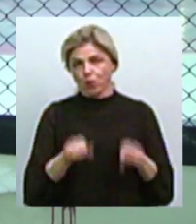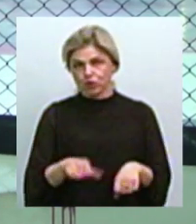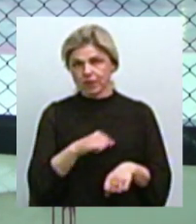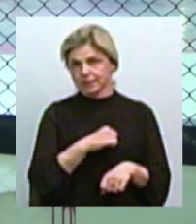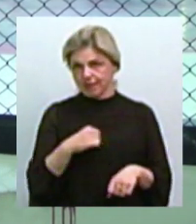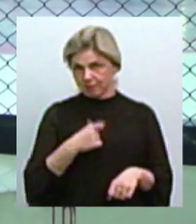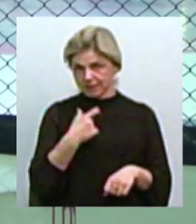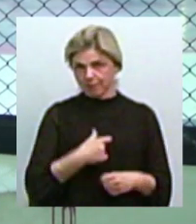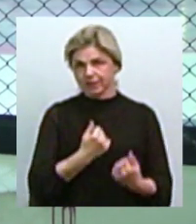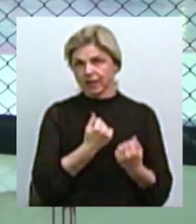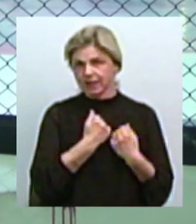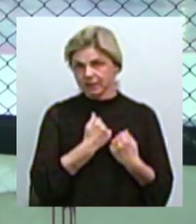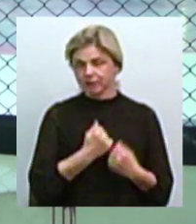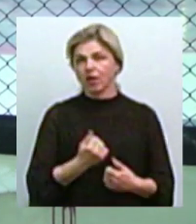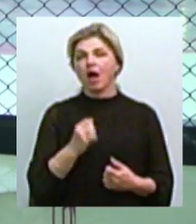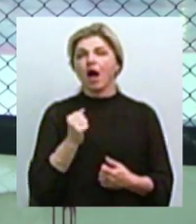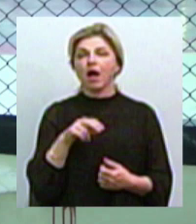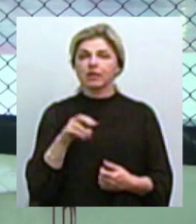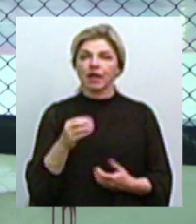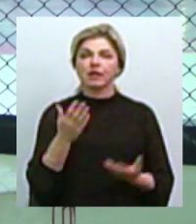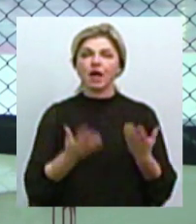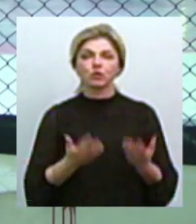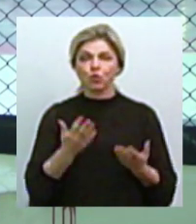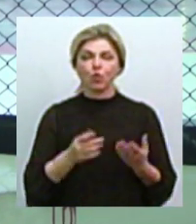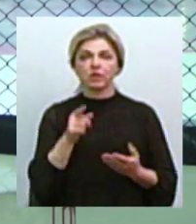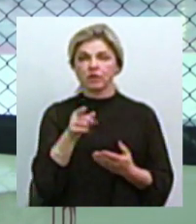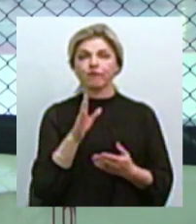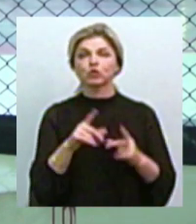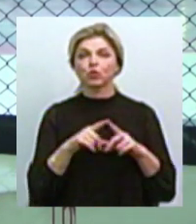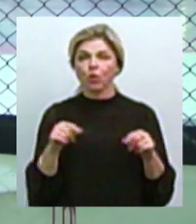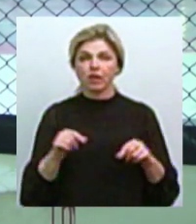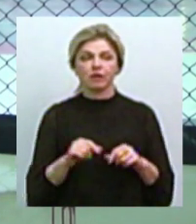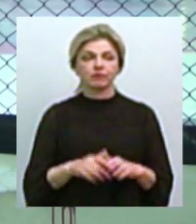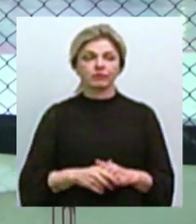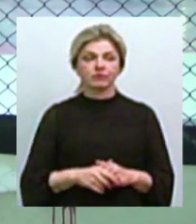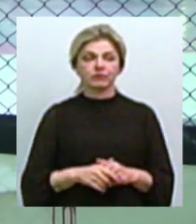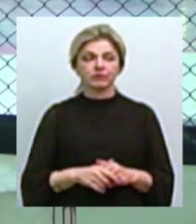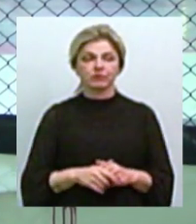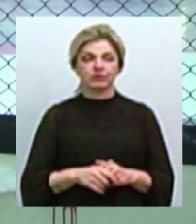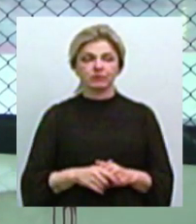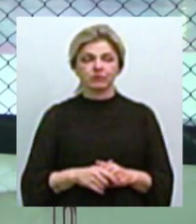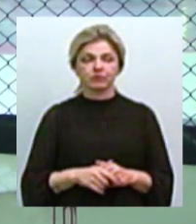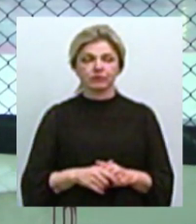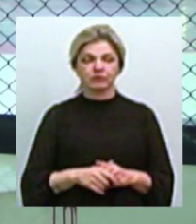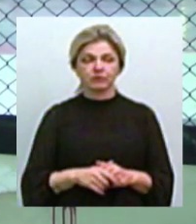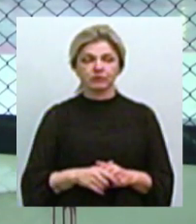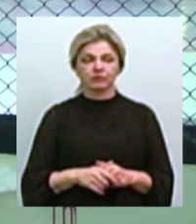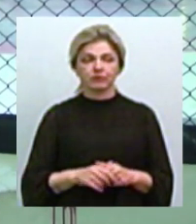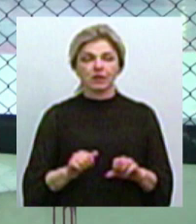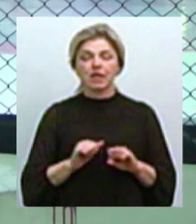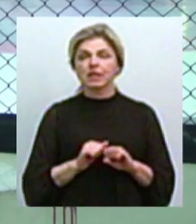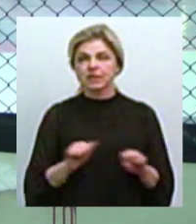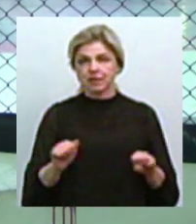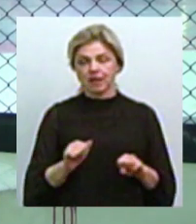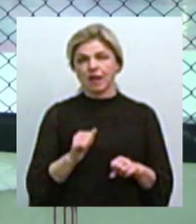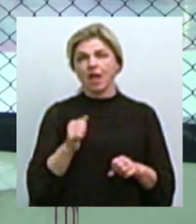себе захистити. Але якщо ти в школі, то не можна бити так, як нас